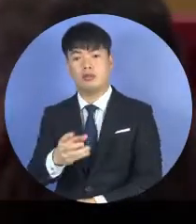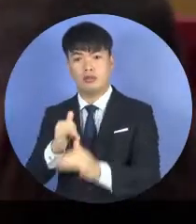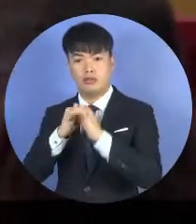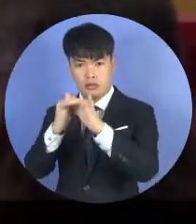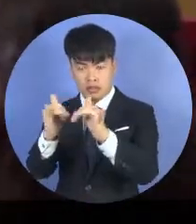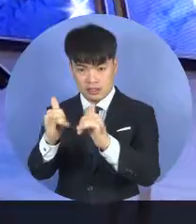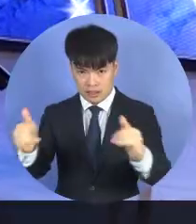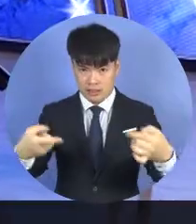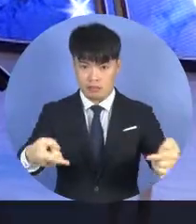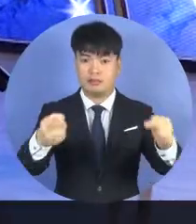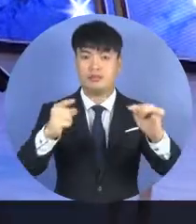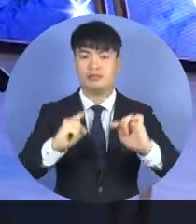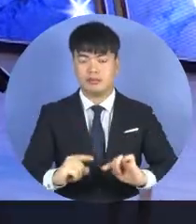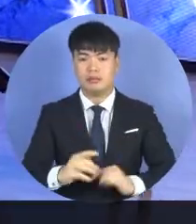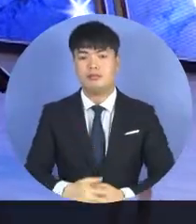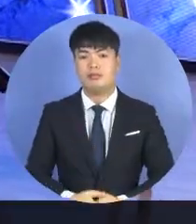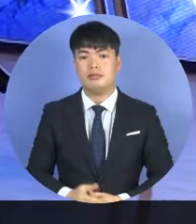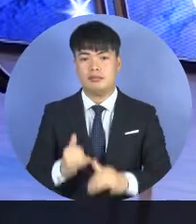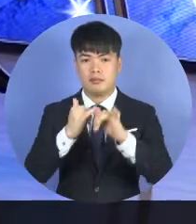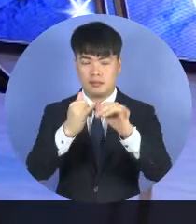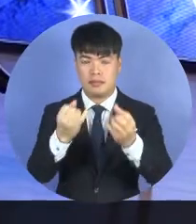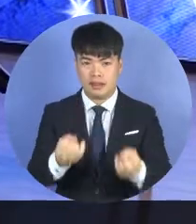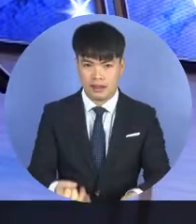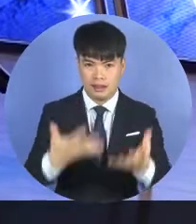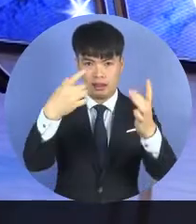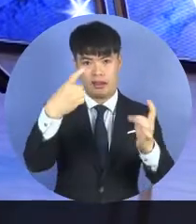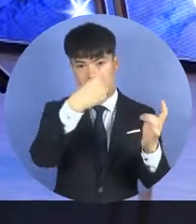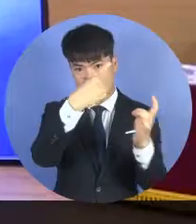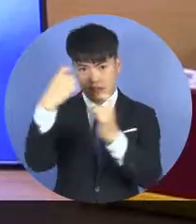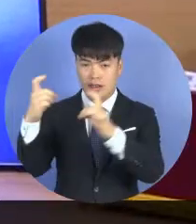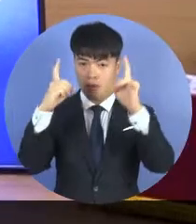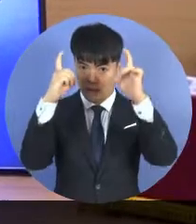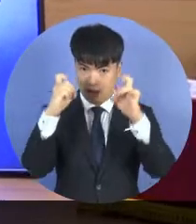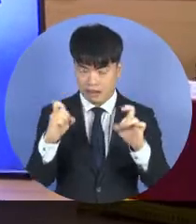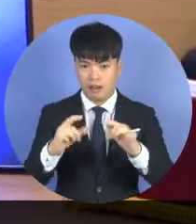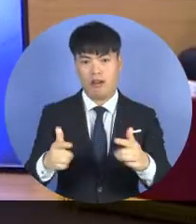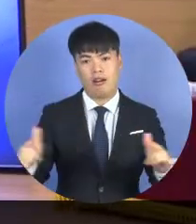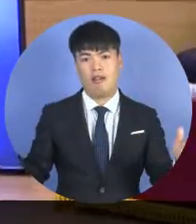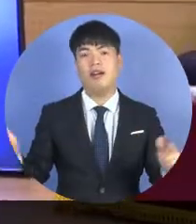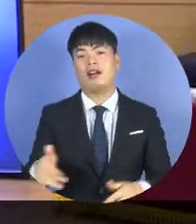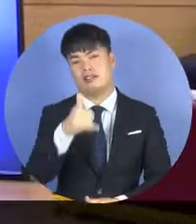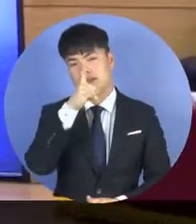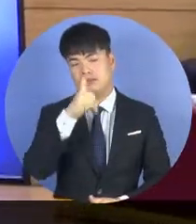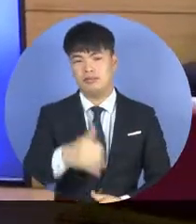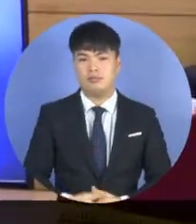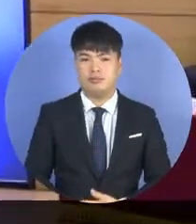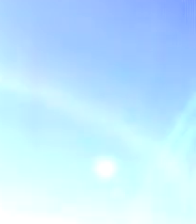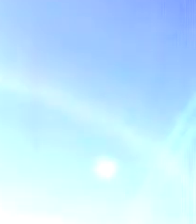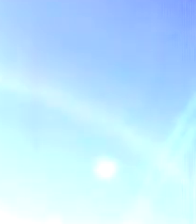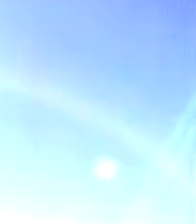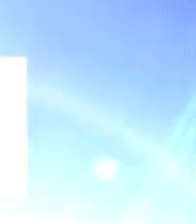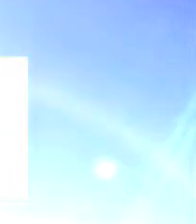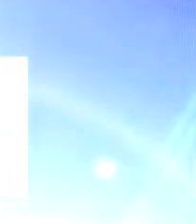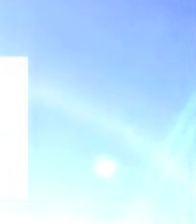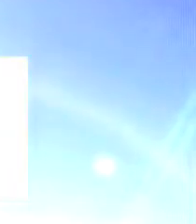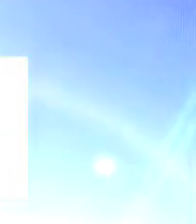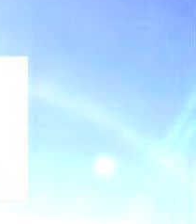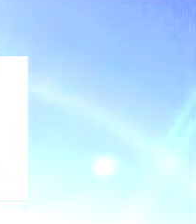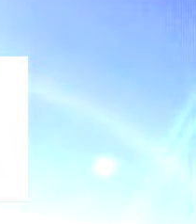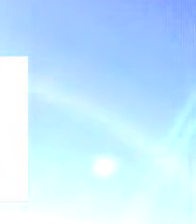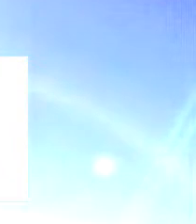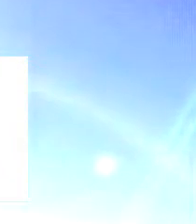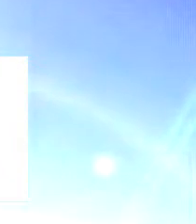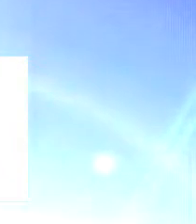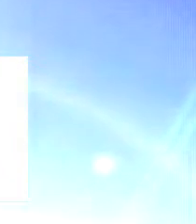참석한 가운데 축하 공연, 시상식, 기념 촬영 등 다채로운 행사가 진행됐습니다. 연말은